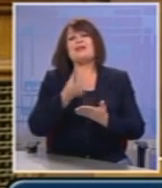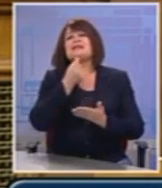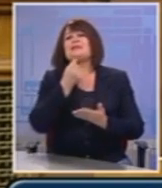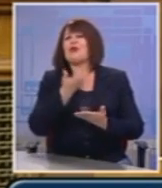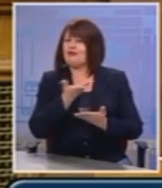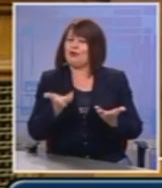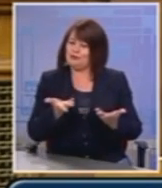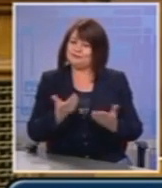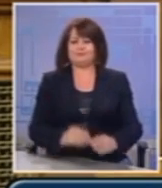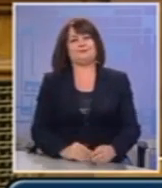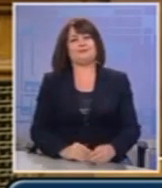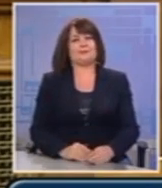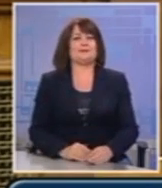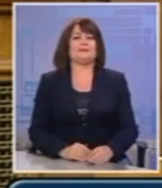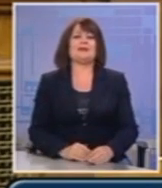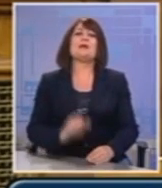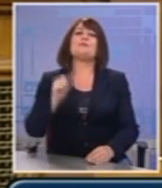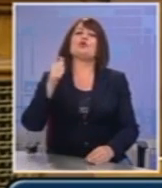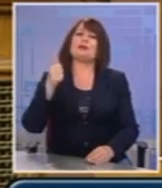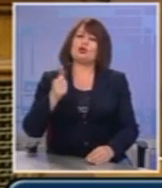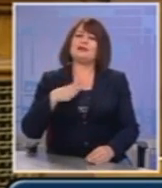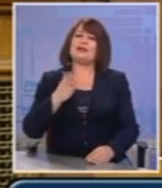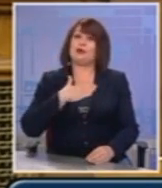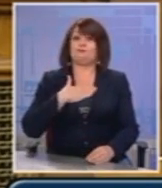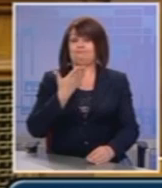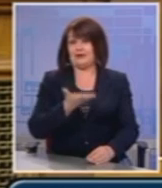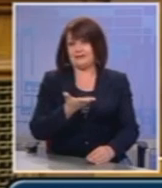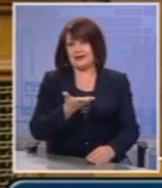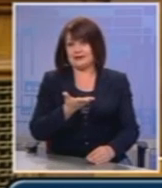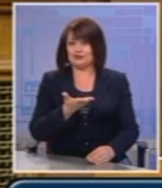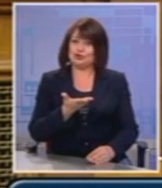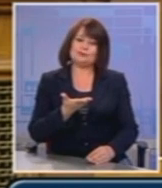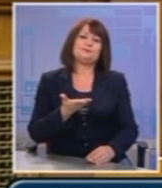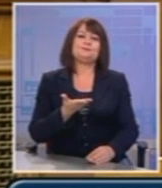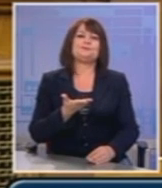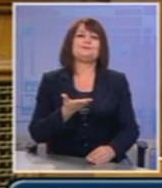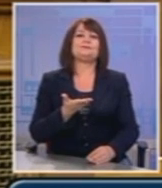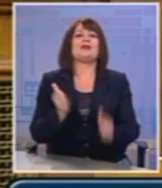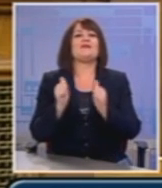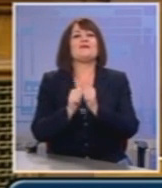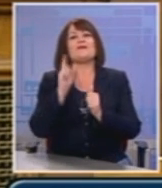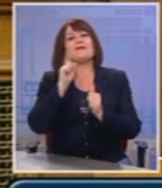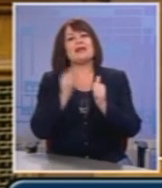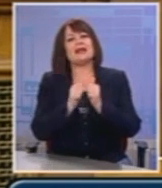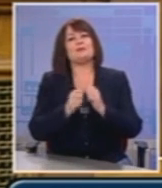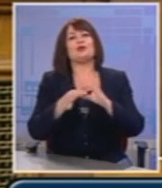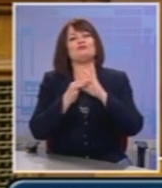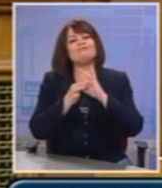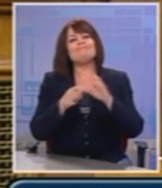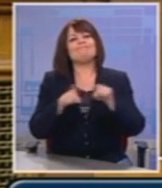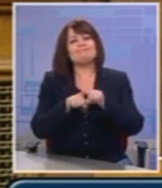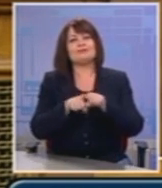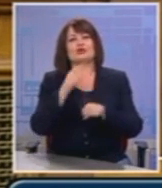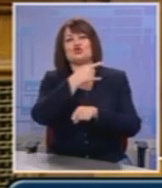εύκολο λοιπόν πρώτα απ όλα θα ήθελα να ευχαριστήσω την φίλη μου τη σύντροφο ζωή για την